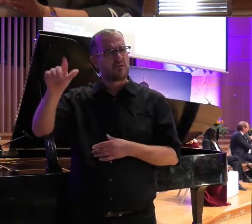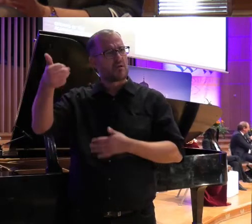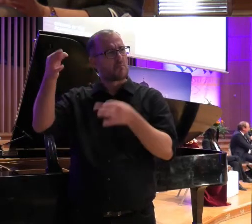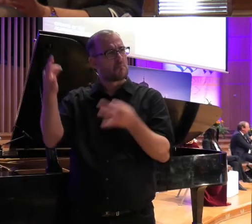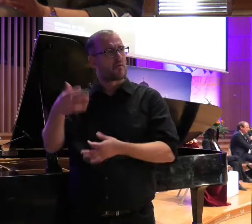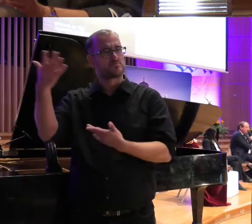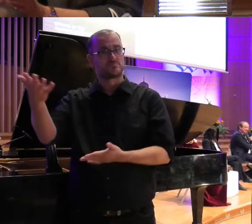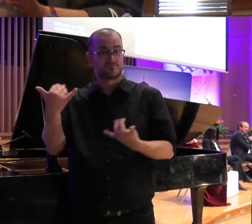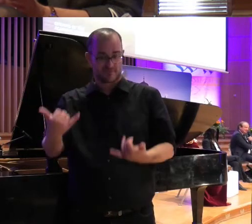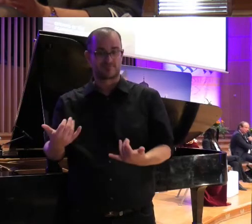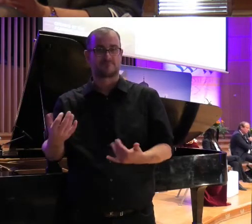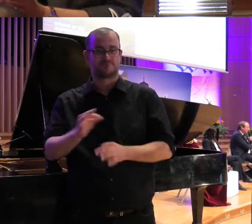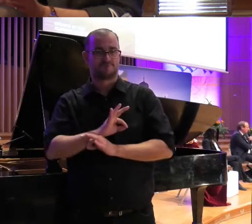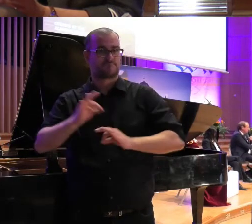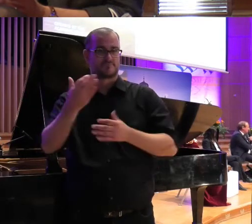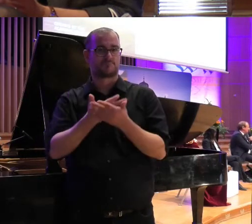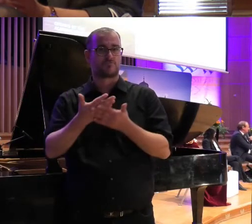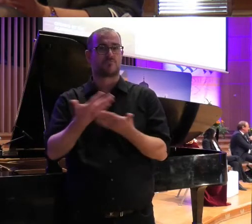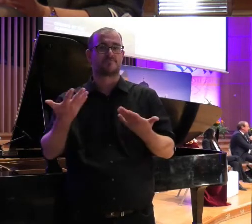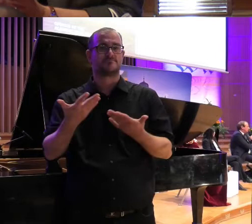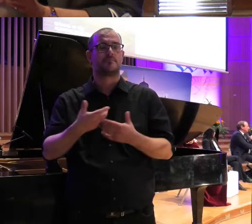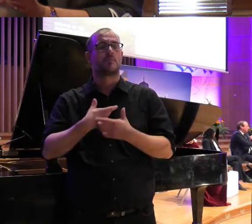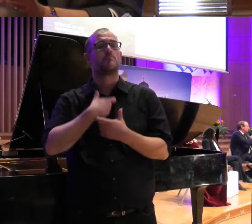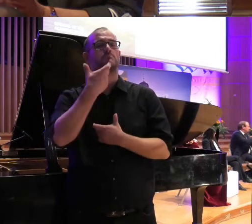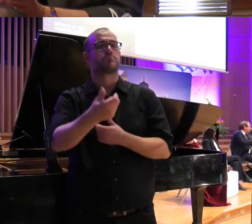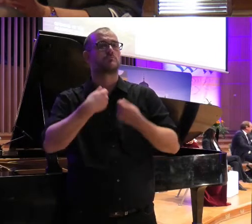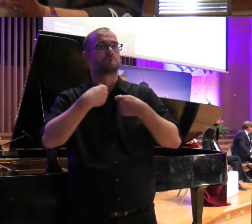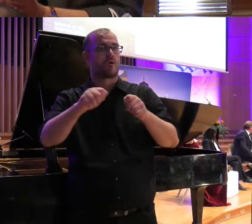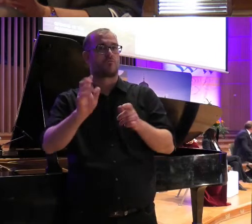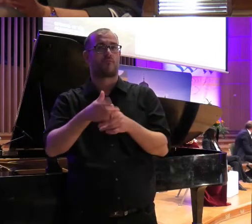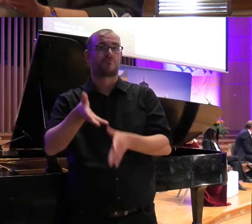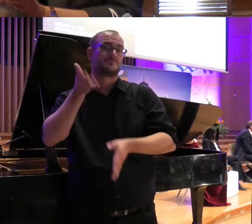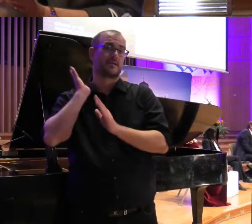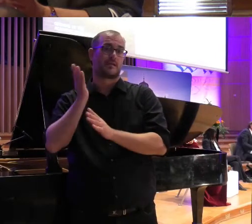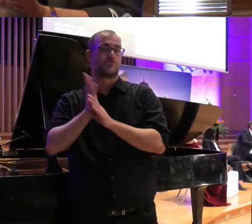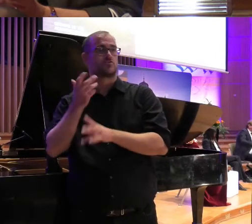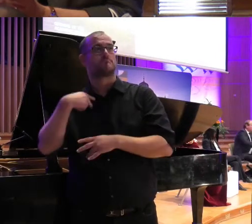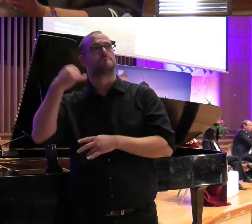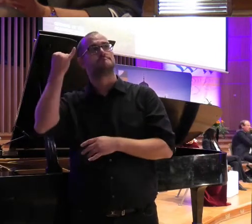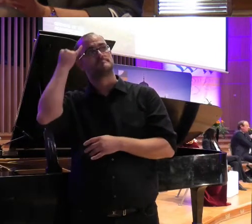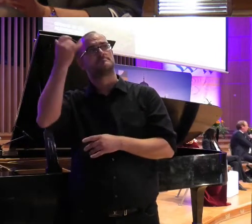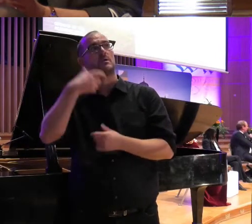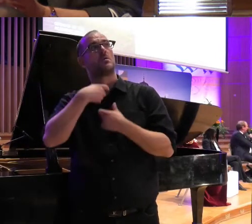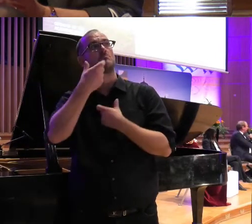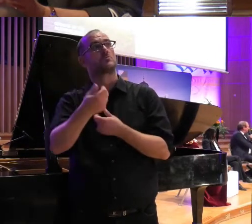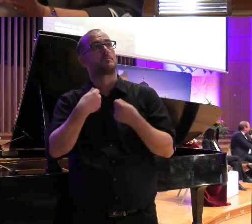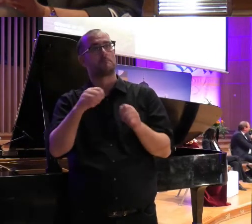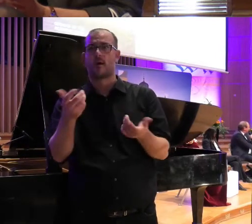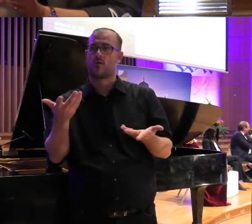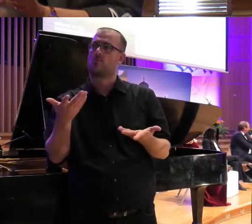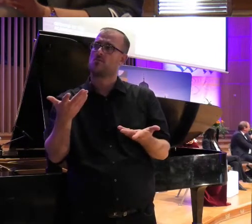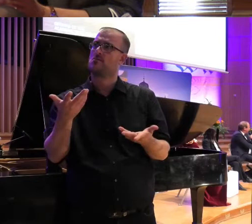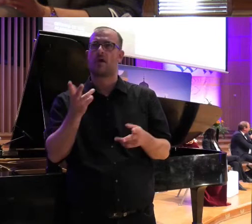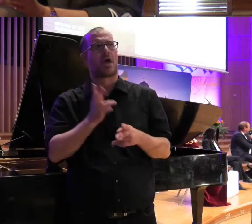das beste Beispiel ist jetzt der Brückenbau. Da haben wir schon vor 10 Jahren daran gedacht, Brückenbau brauchen wir eigentlich in dem Sinne